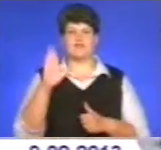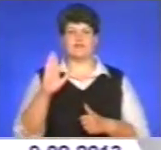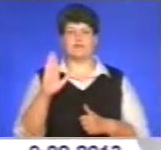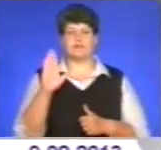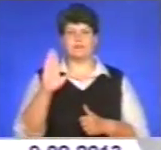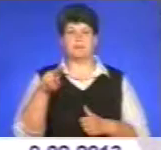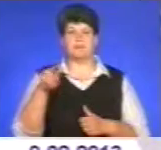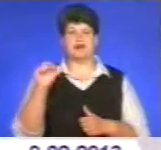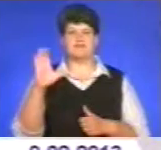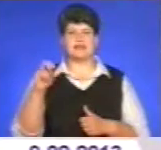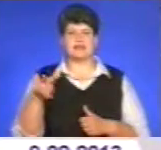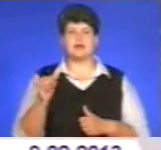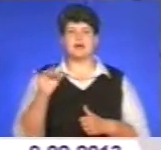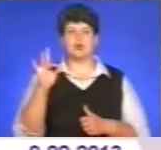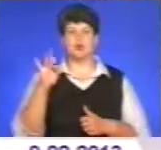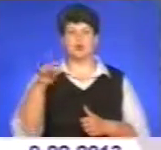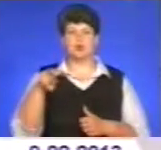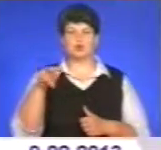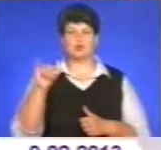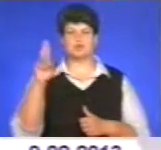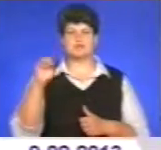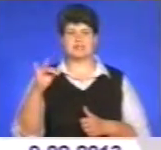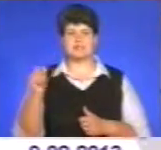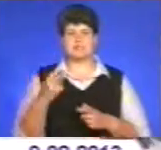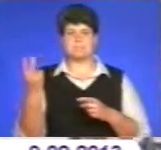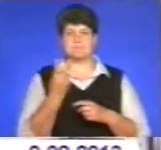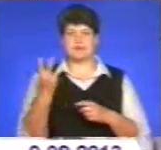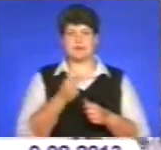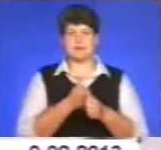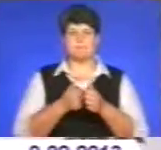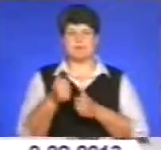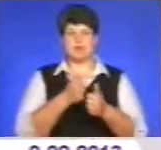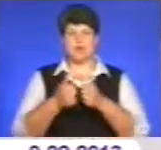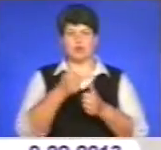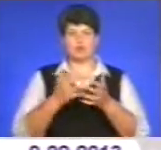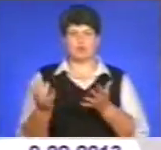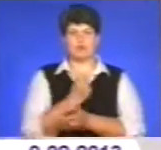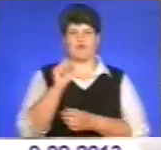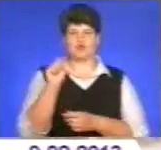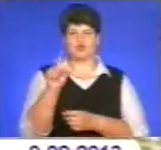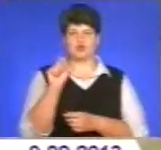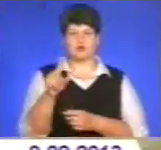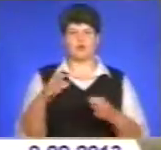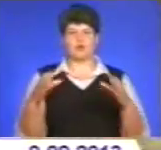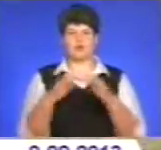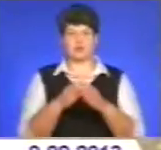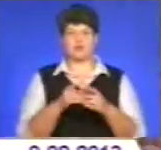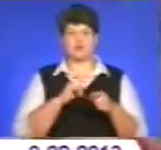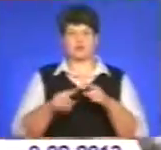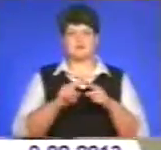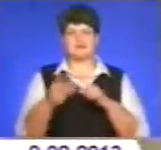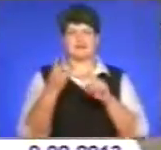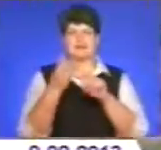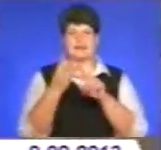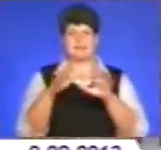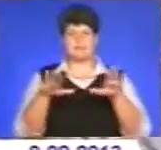Павелка Роман Луцишин. Юнак у гонці Медісон парні перегони з перешкодами здобув золото. У груповій гонці посів третє місце.